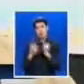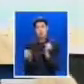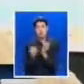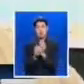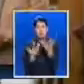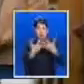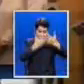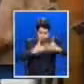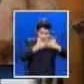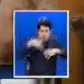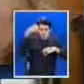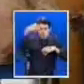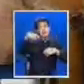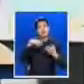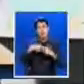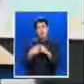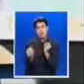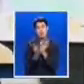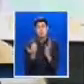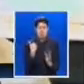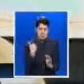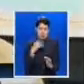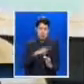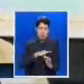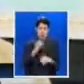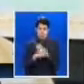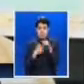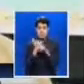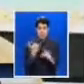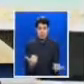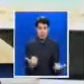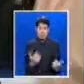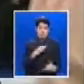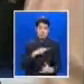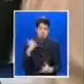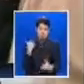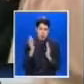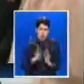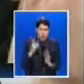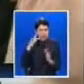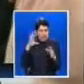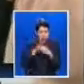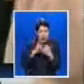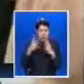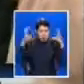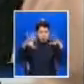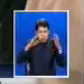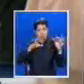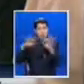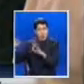ตไฟฟ้า จริงเรามีกรมอุตุด้วยใช่ไหมครับ ครับ เพราะว่าปีนี้เนี่ยมีพูดถึงปรากฏการณ์